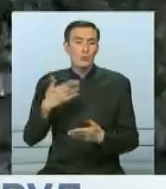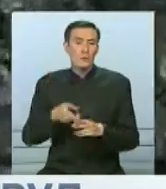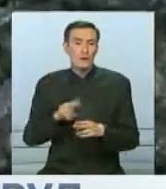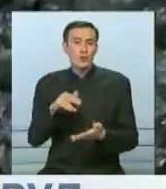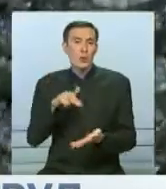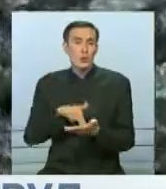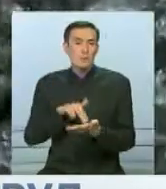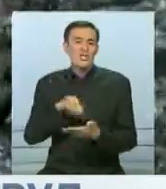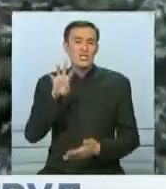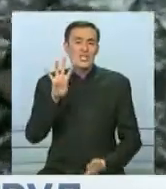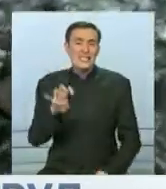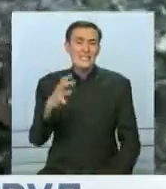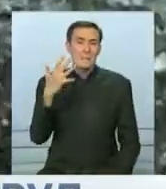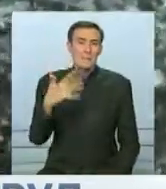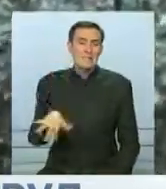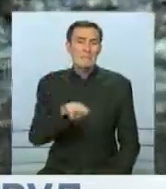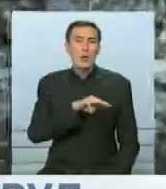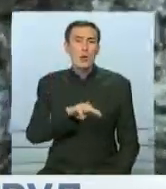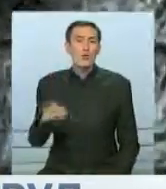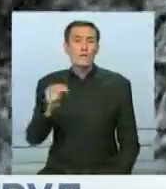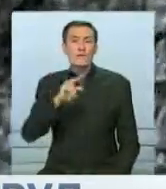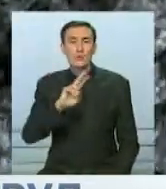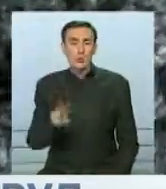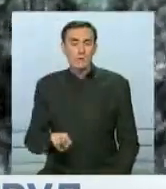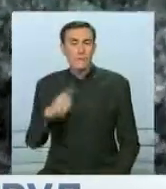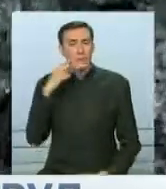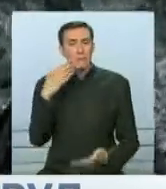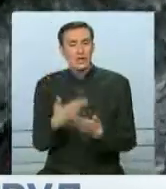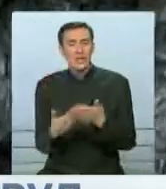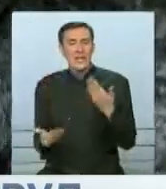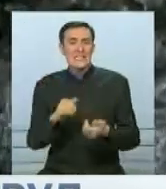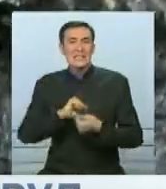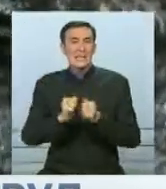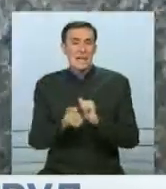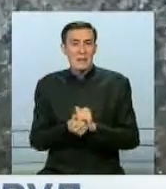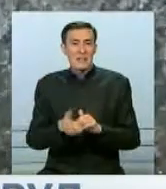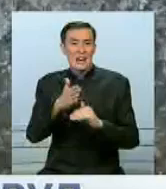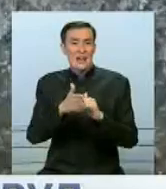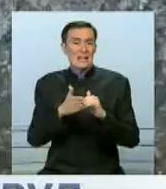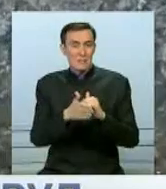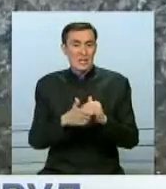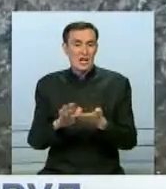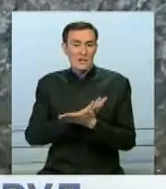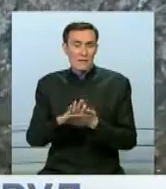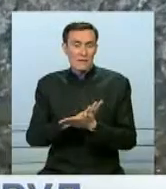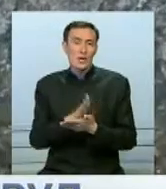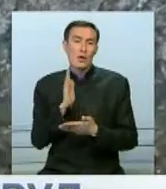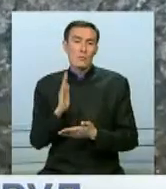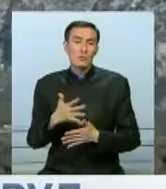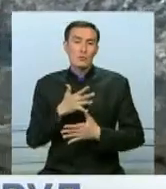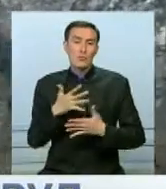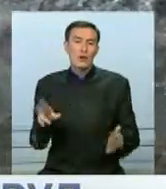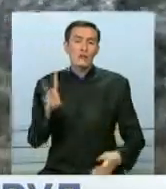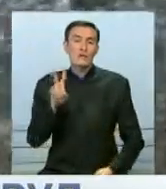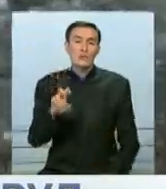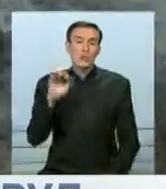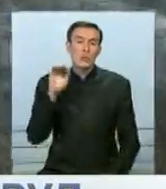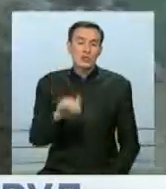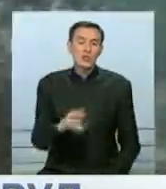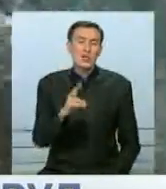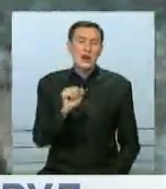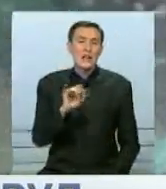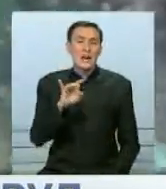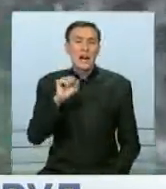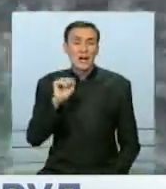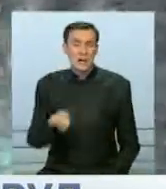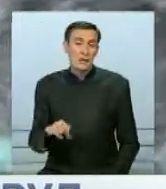оценили находку в 450 миллионов долларов и предположили, что если камень распилить и отшлифовать, то получится более 200 тысяч карат